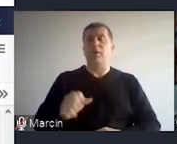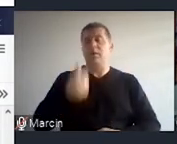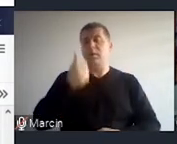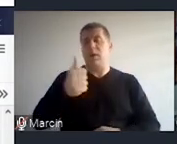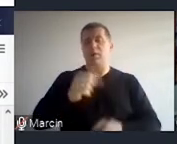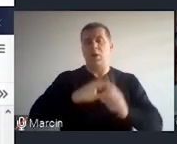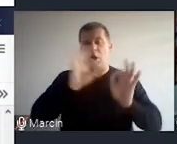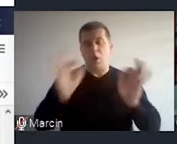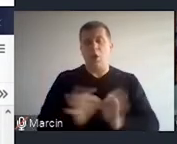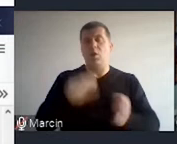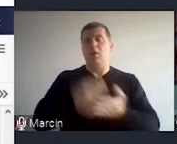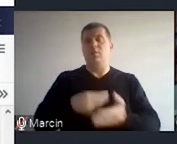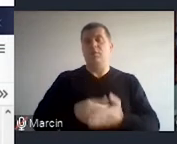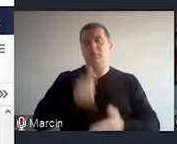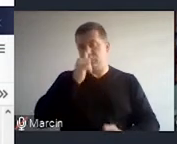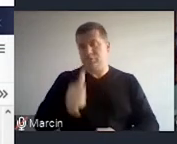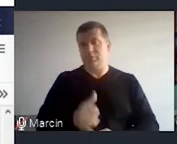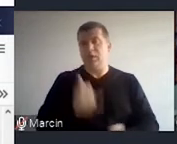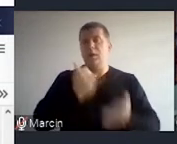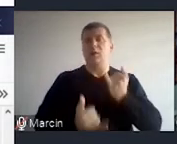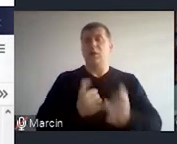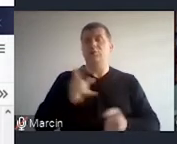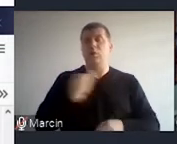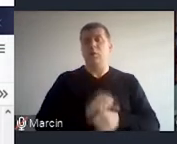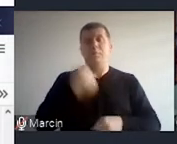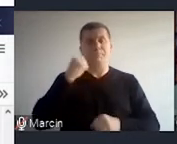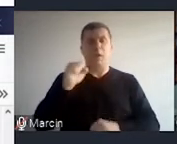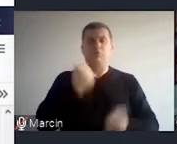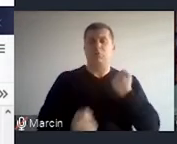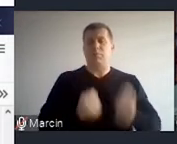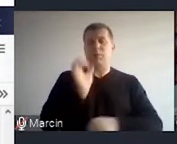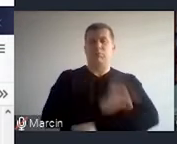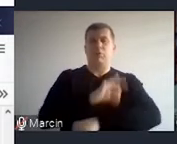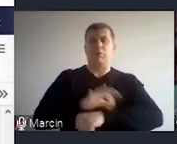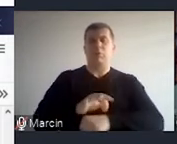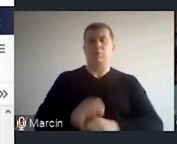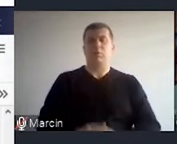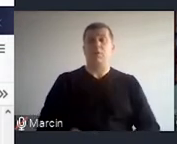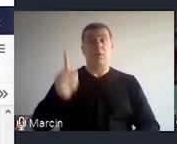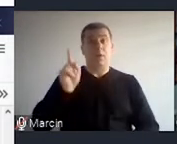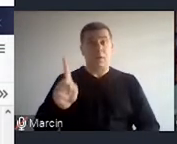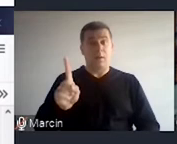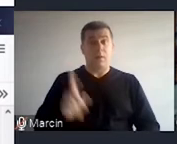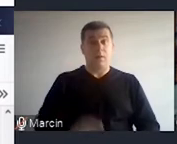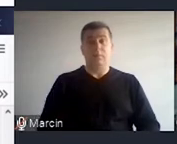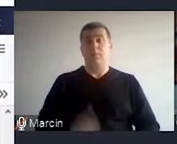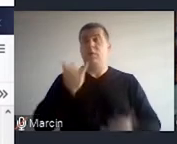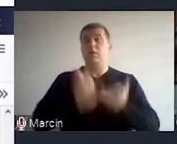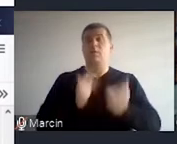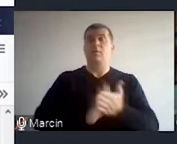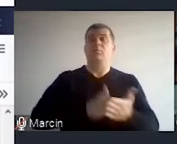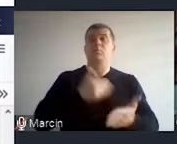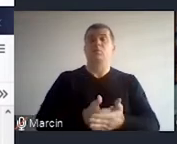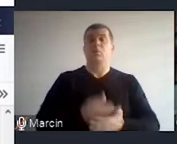jedną kwotą ryczałtową, jeśli to jest bardziej skomplikowany projekt. Ale jeśli na